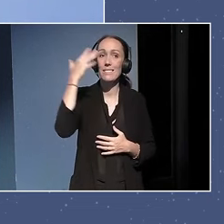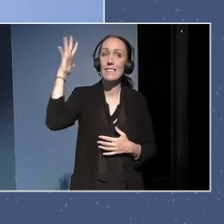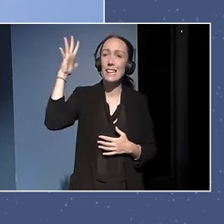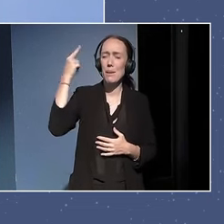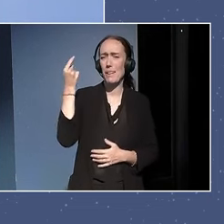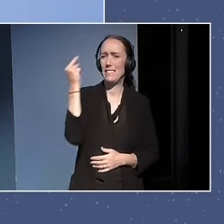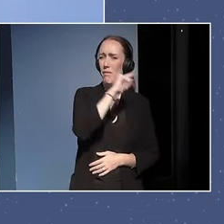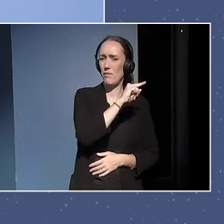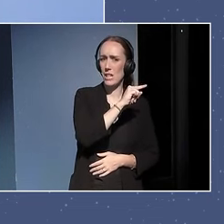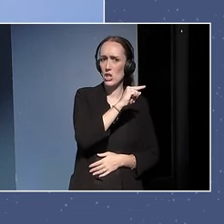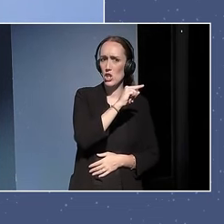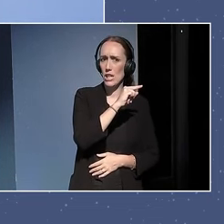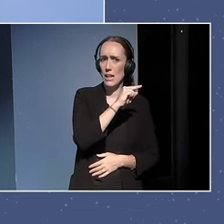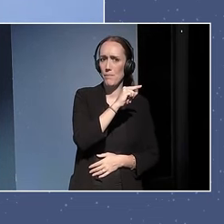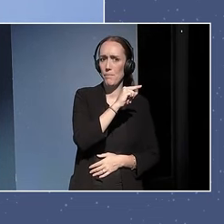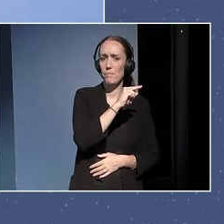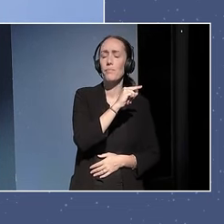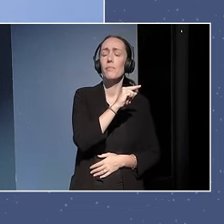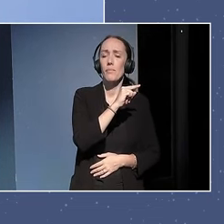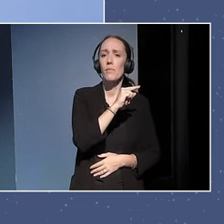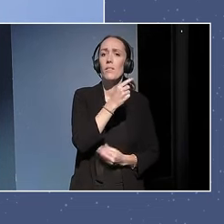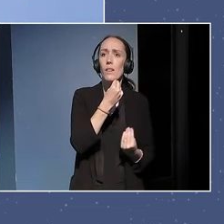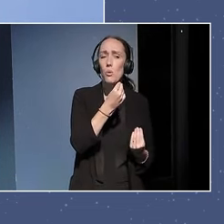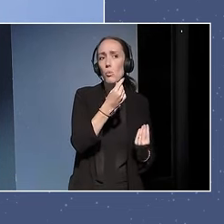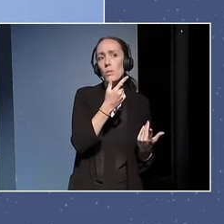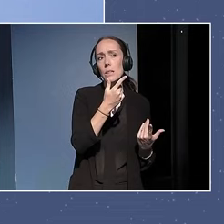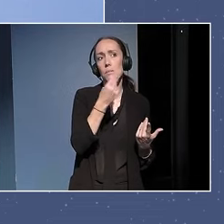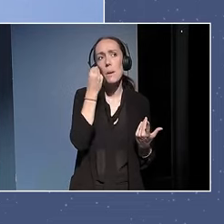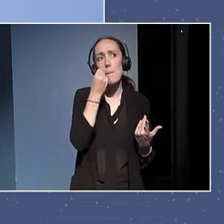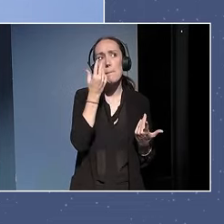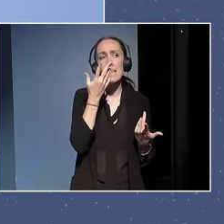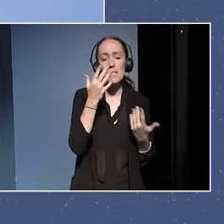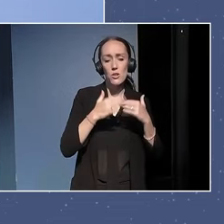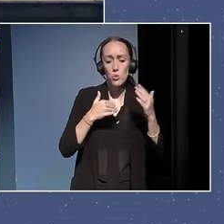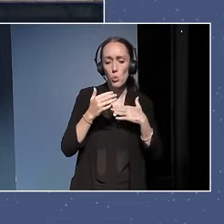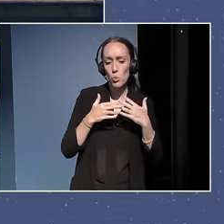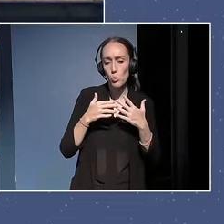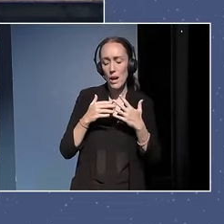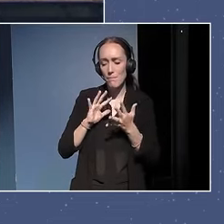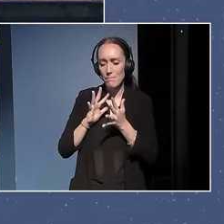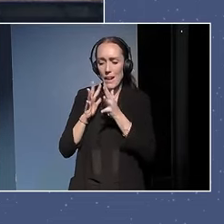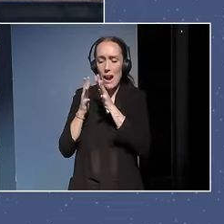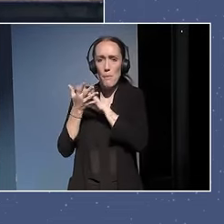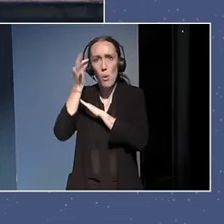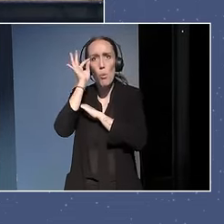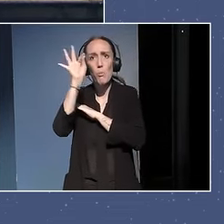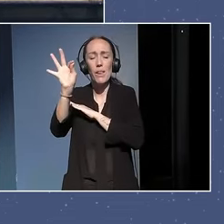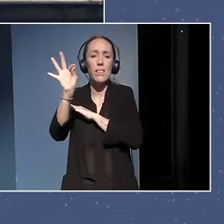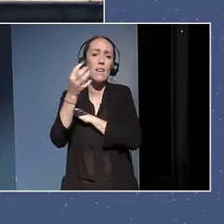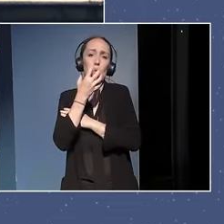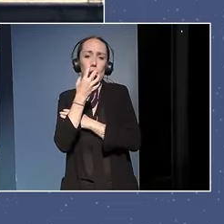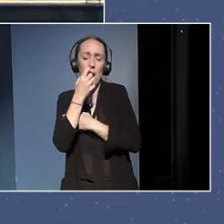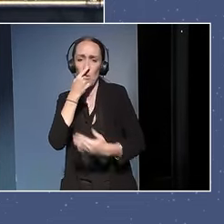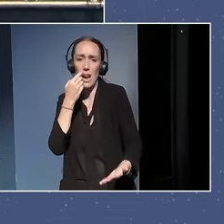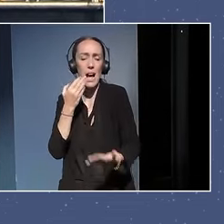clima che obbligasse i dinosauri a sviluppare delle strategie par particol str strutture particolari per scambiare